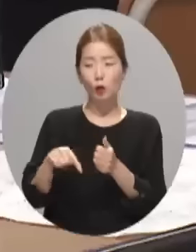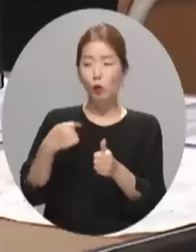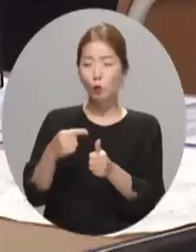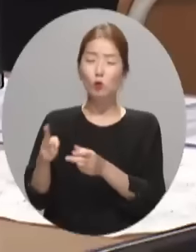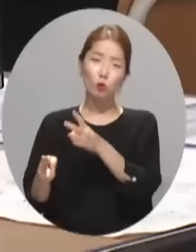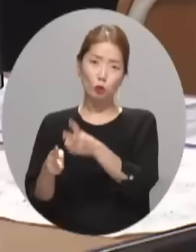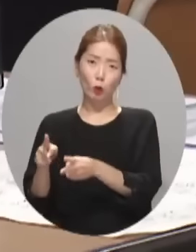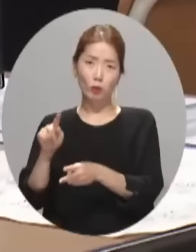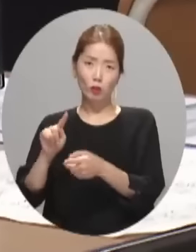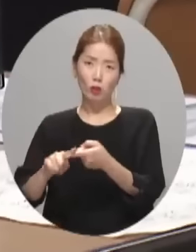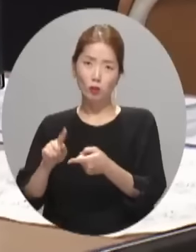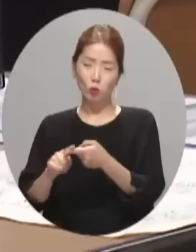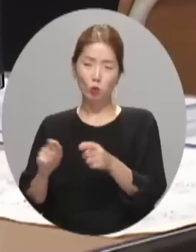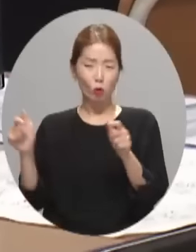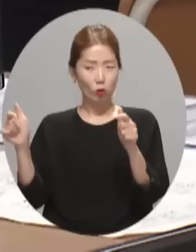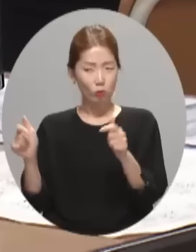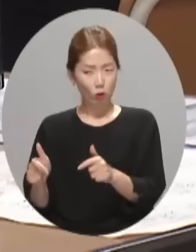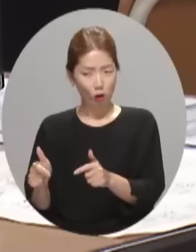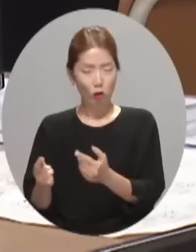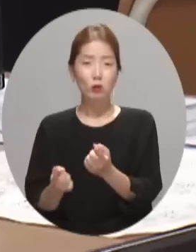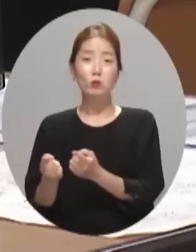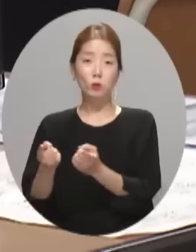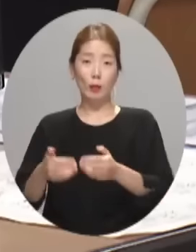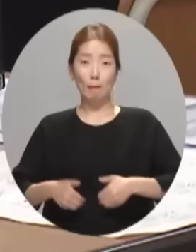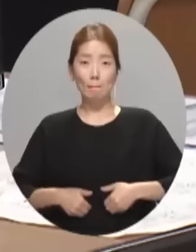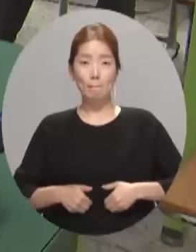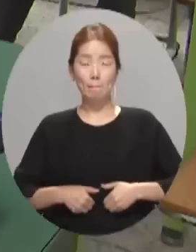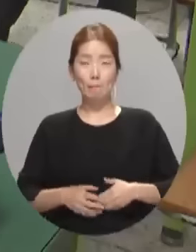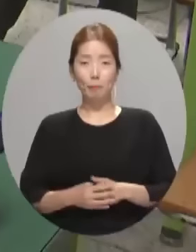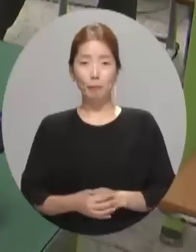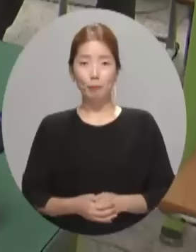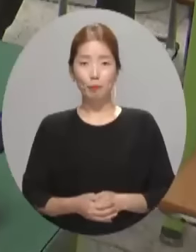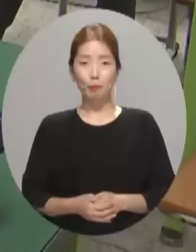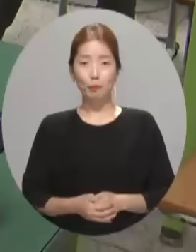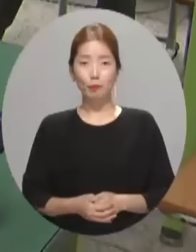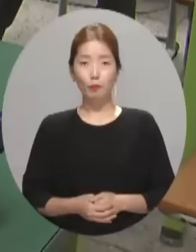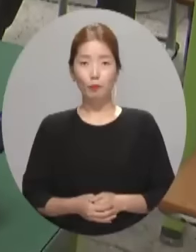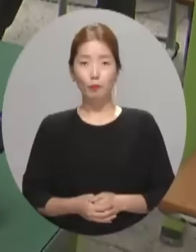역시 큰 폭의 구조조정이 불가피할 것으로 보입니다. MBC 뉴스 이창익입니다.